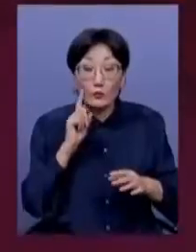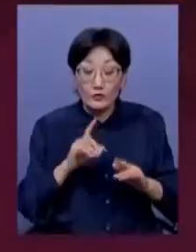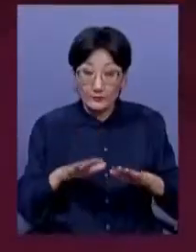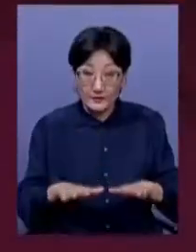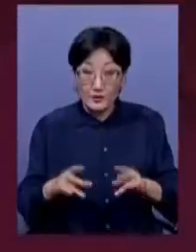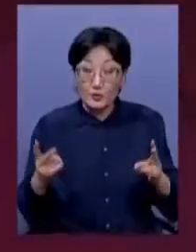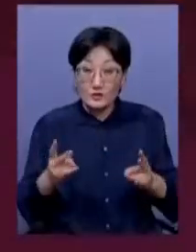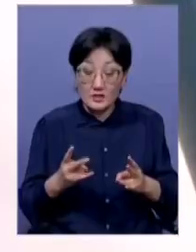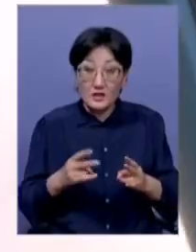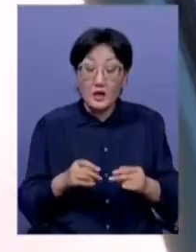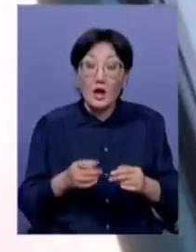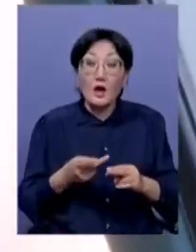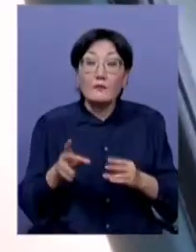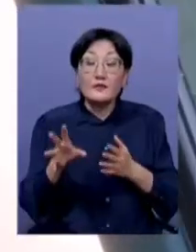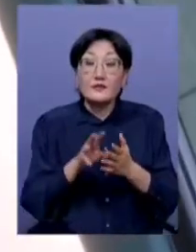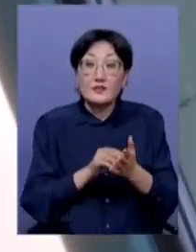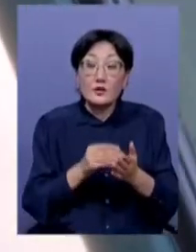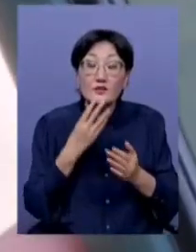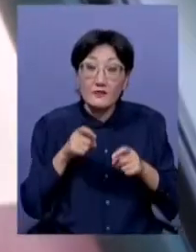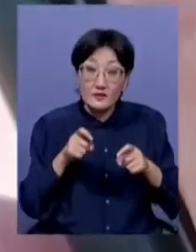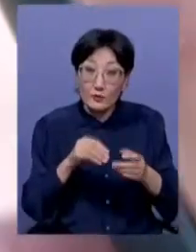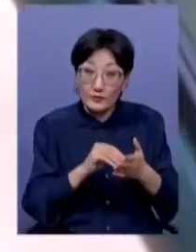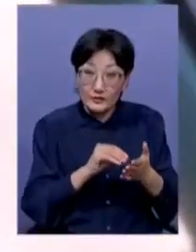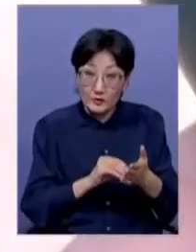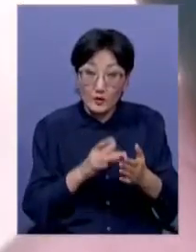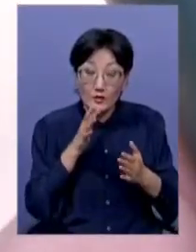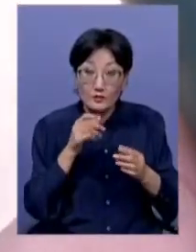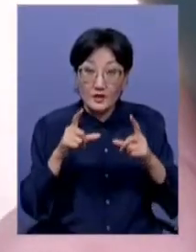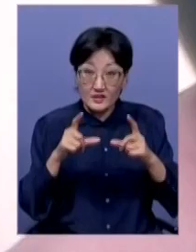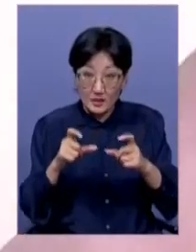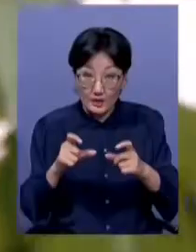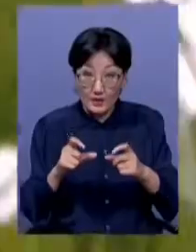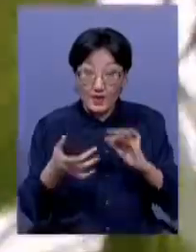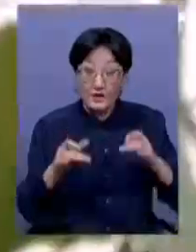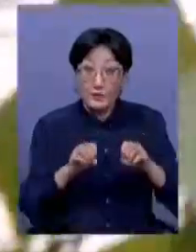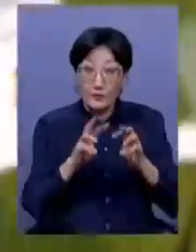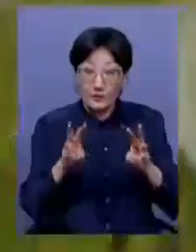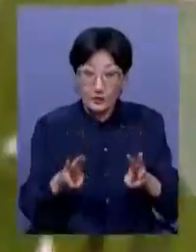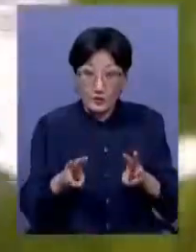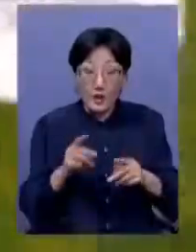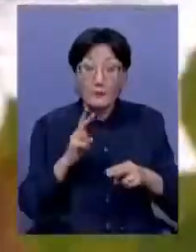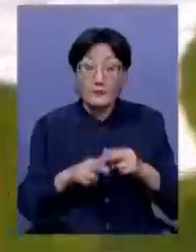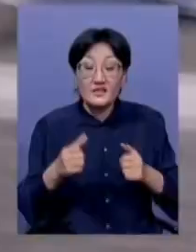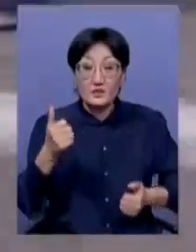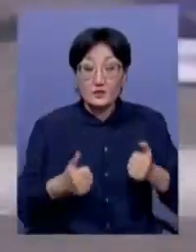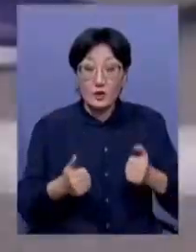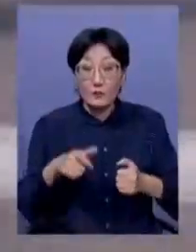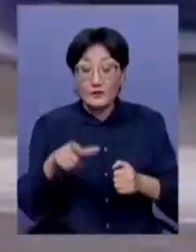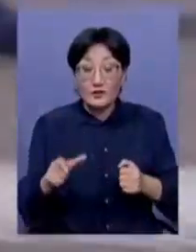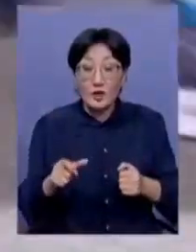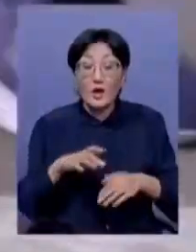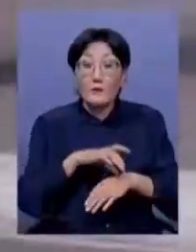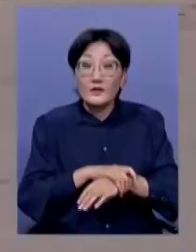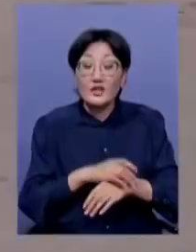но необходимо загрузить результаты своих забегов, время и скриншот с трекера на сайт. По окончанию марафона организаторы определят